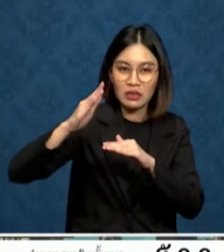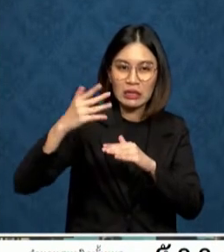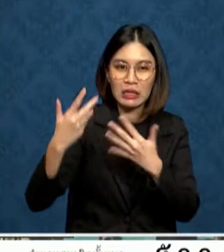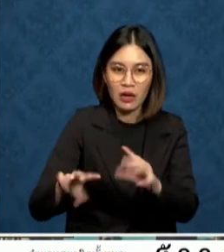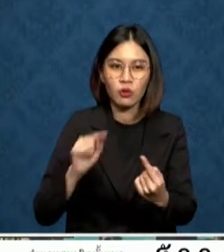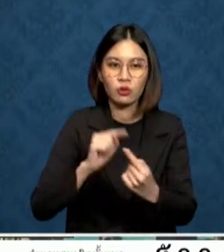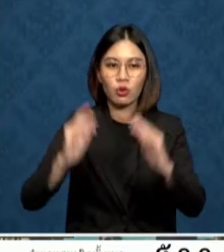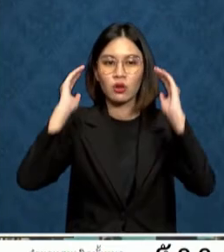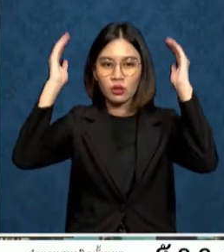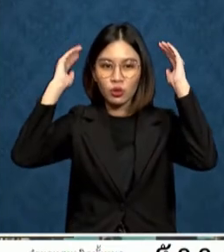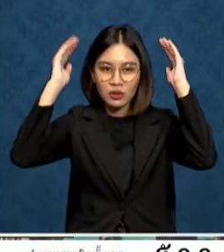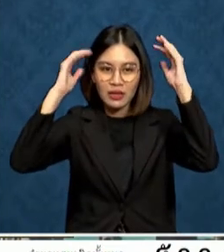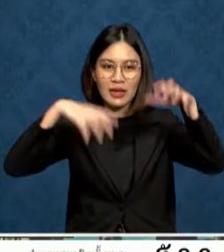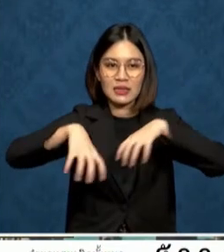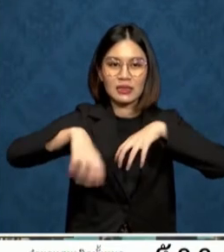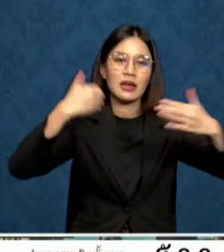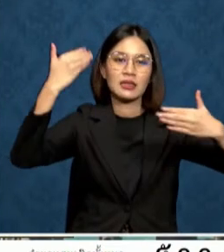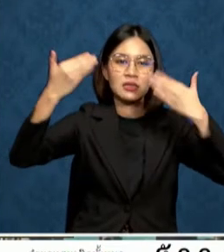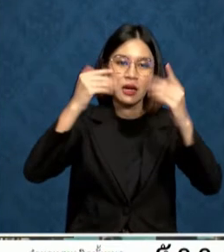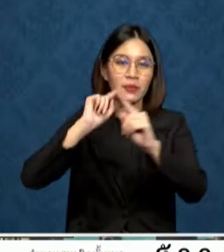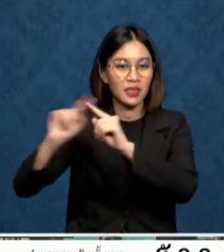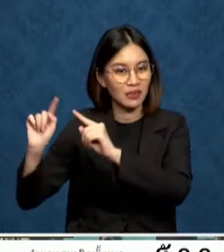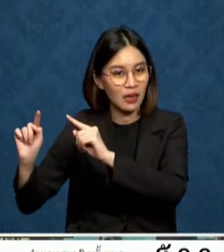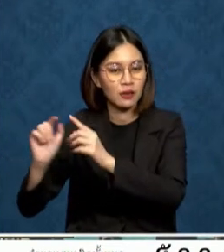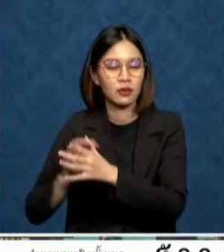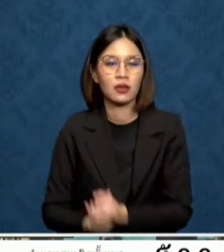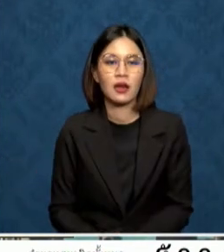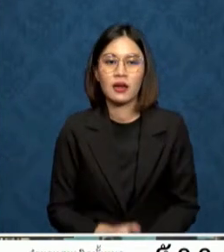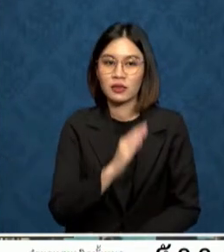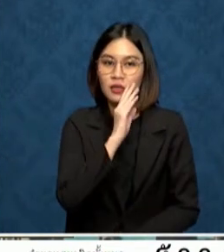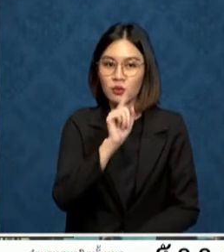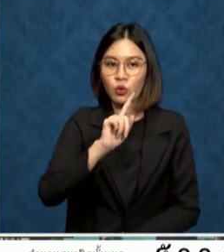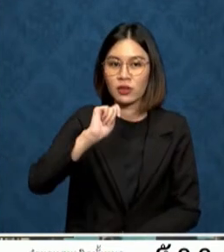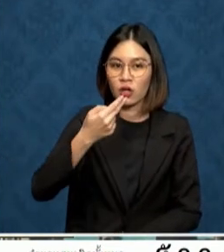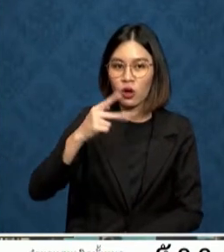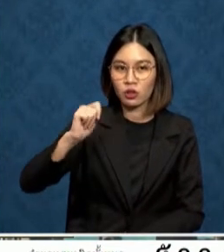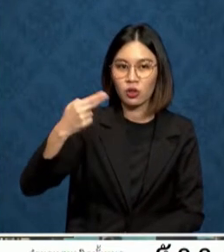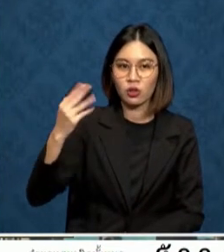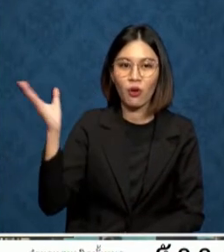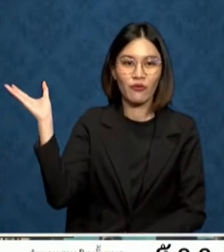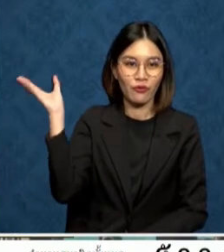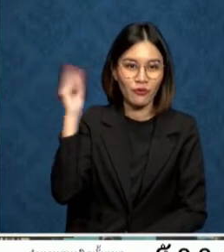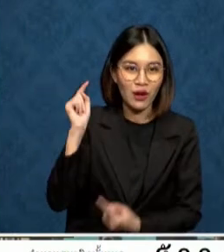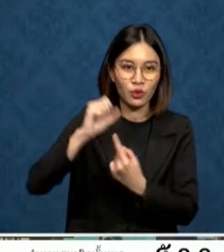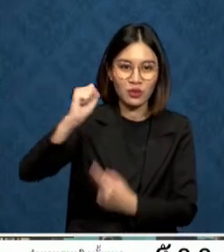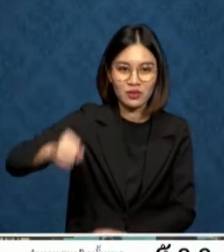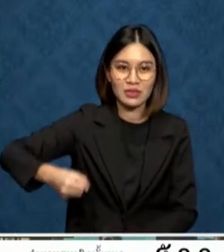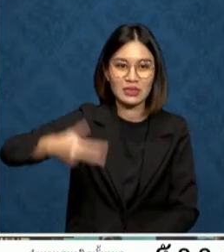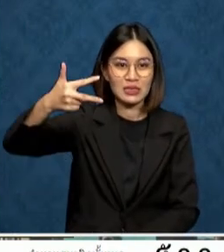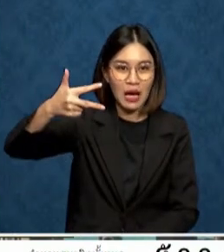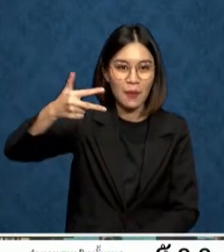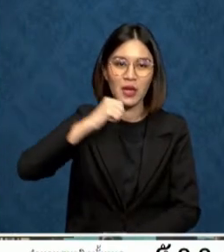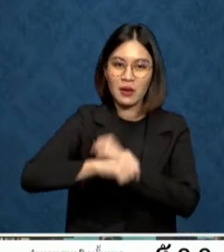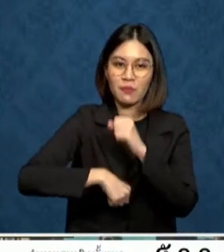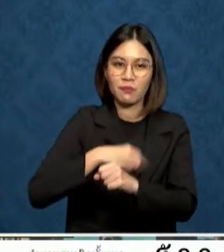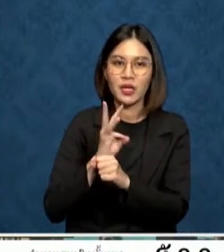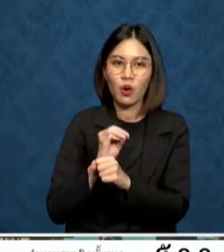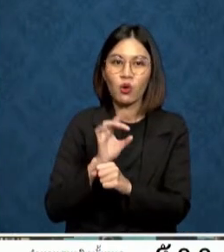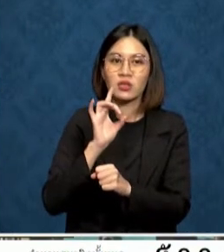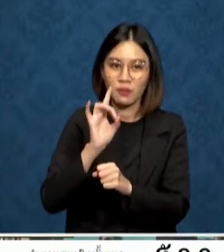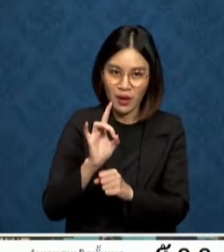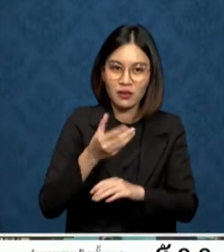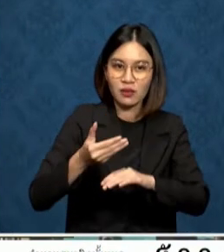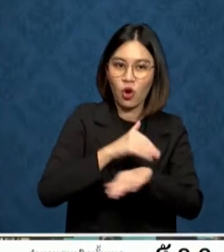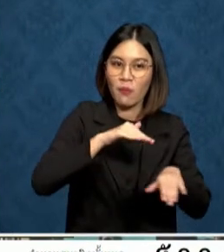พโฆษณาจัดงานนะครับซึ่งถ้าทททท่านฟังอยู่ที่ชั้น 3นะครับปี 68กรุณา